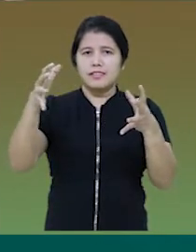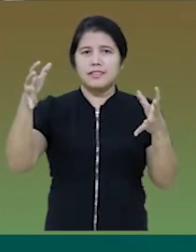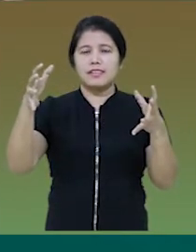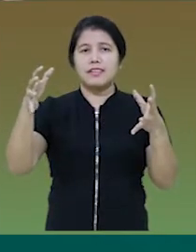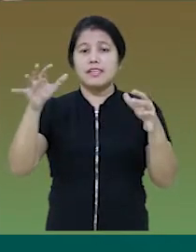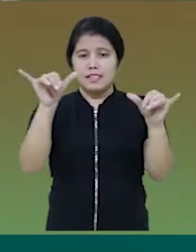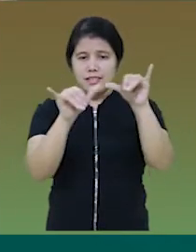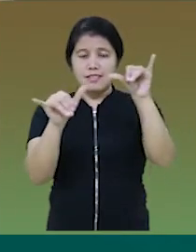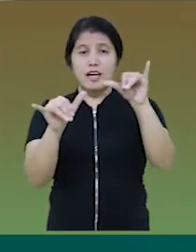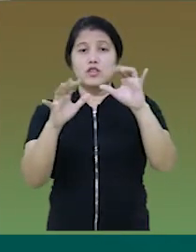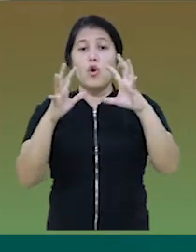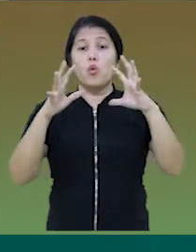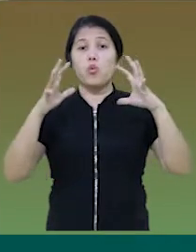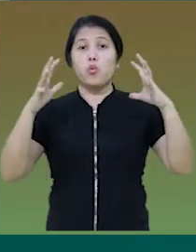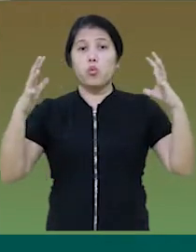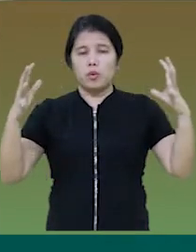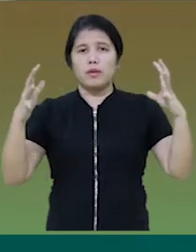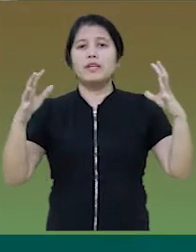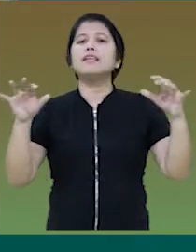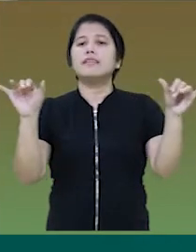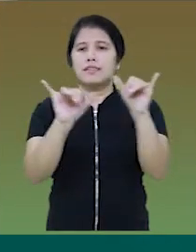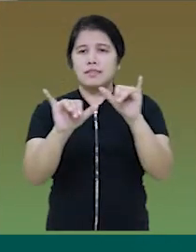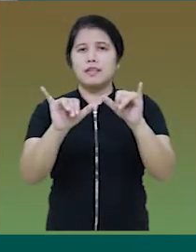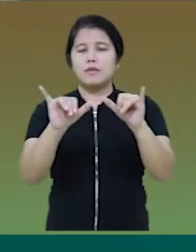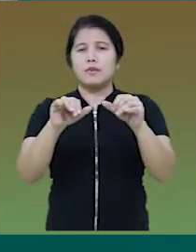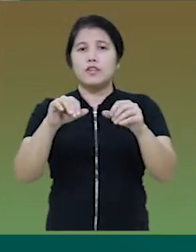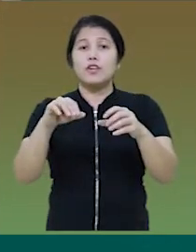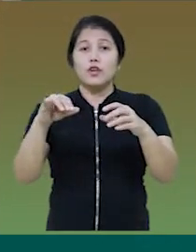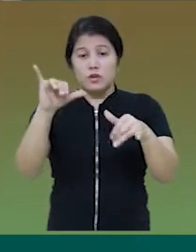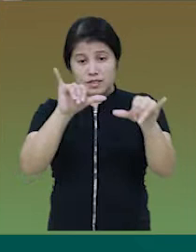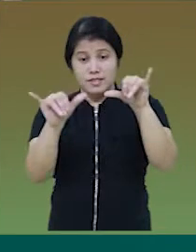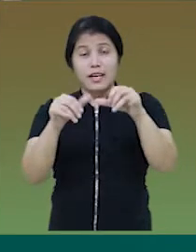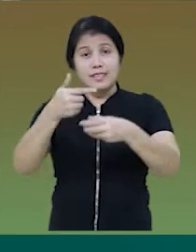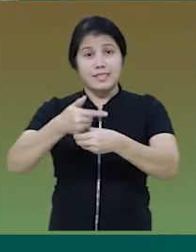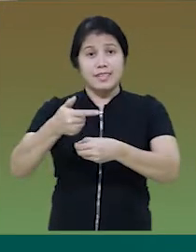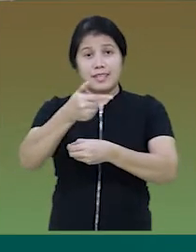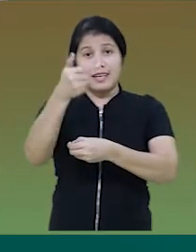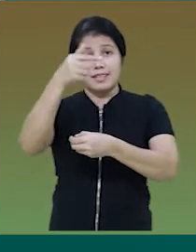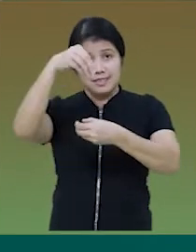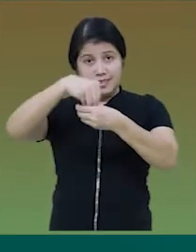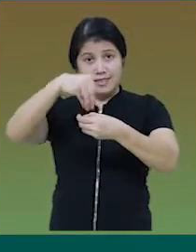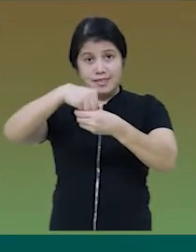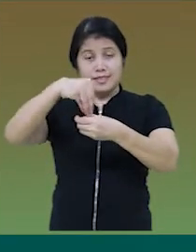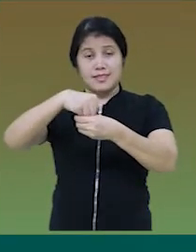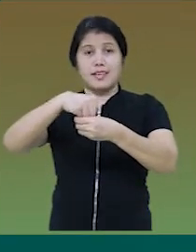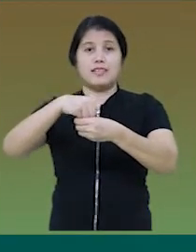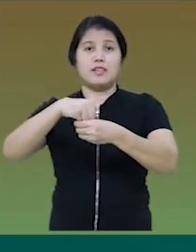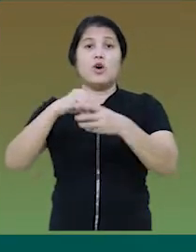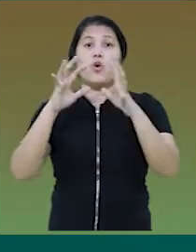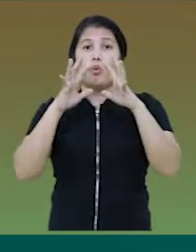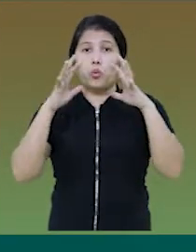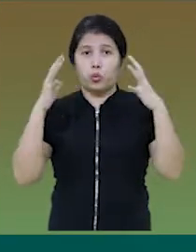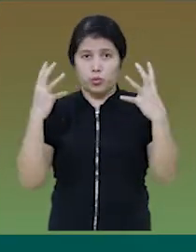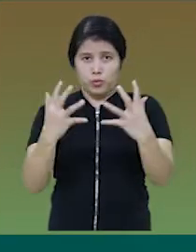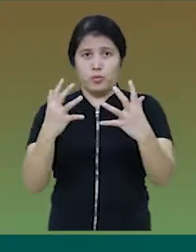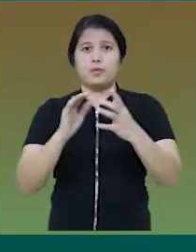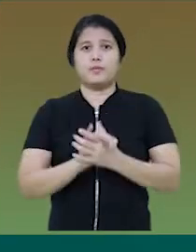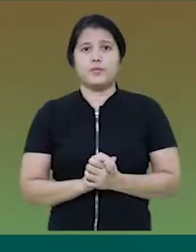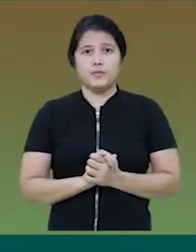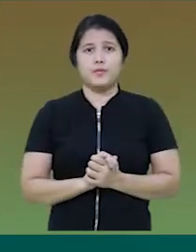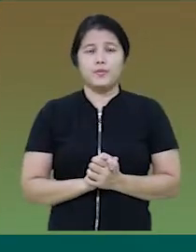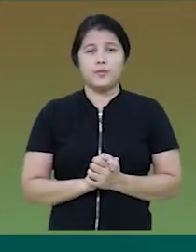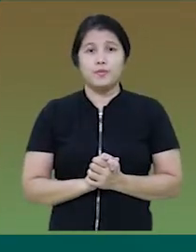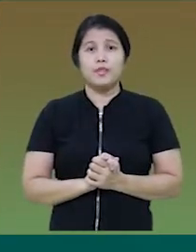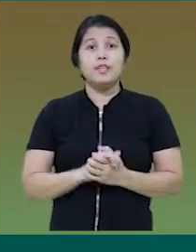container. The size of the balloon is the size of the gas. Ang sukat ng balloon ay sukat din ng gas na nasa